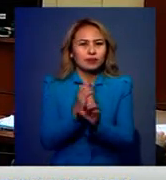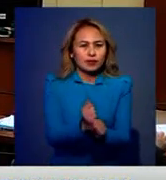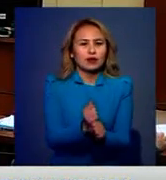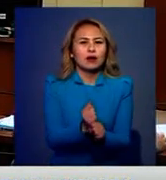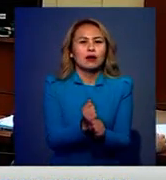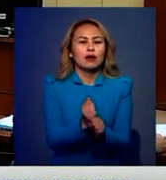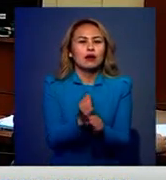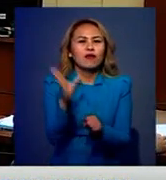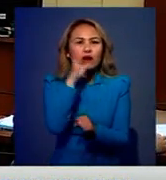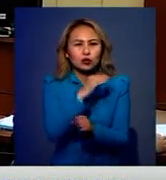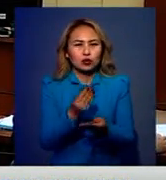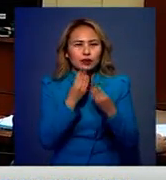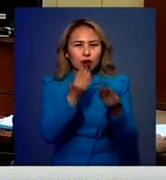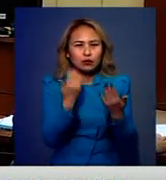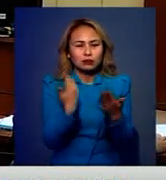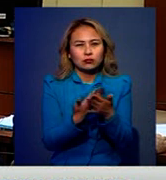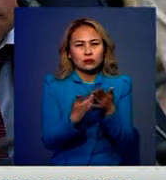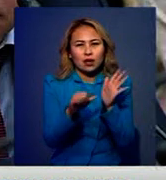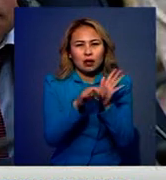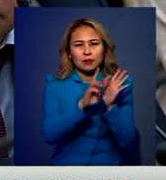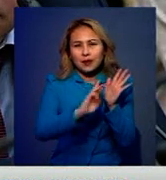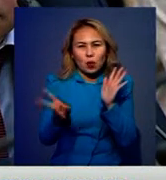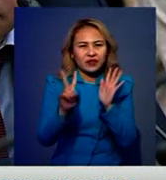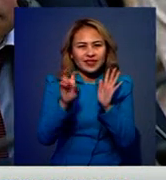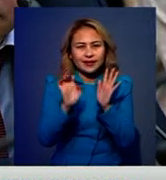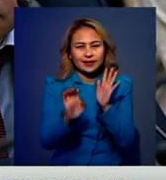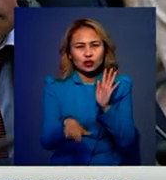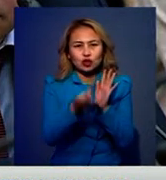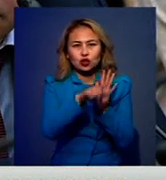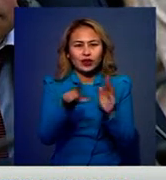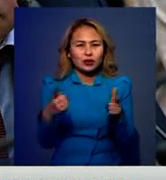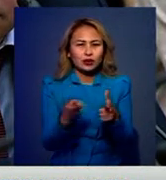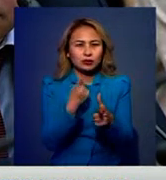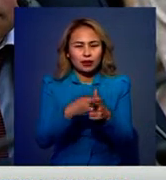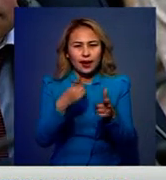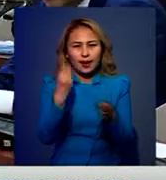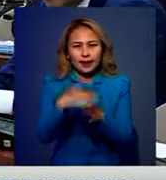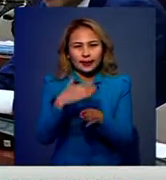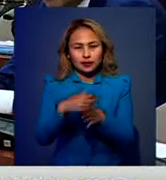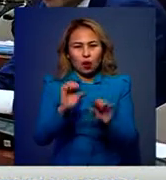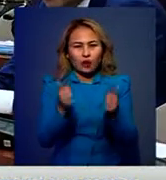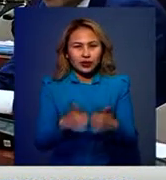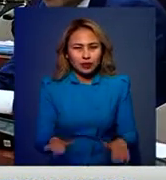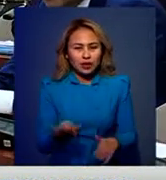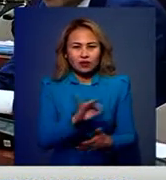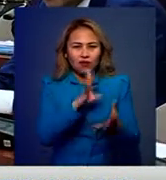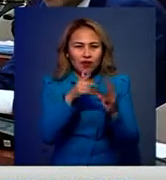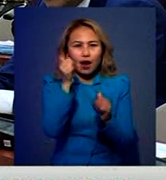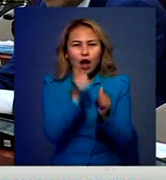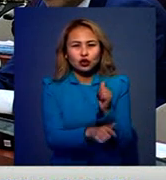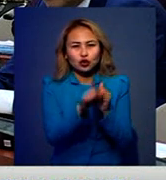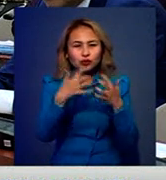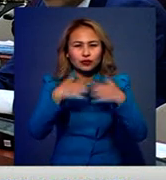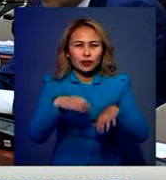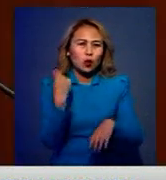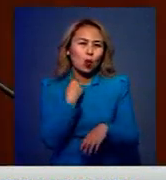санын арттыруға мүмкіндік береді. Бүгінде 6 миллион 200 мың азаматтың атына тұтынушылық несие рәсімделген. Әр борышкердің орташа